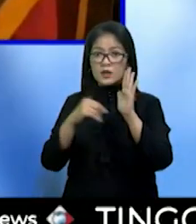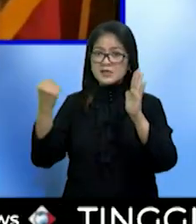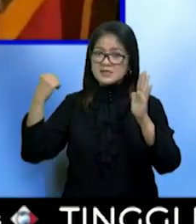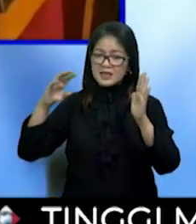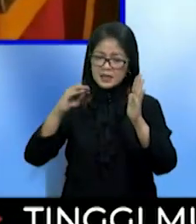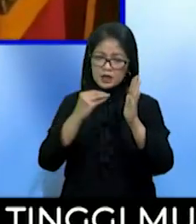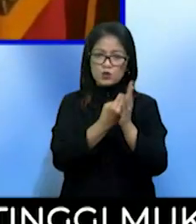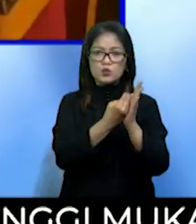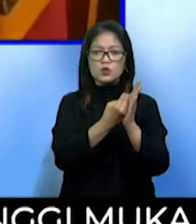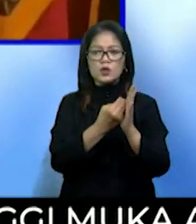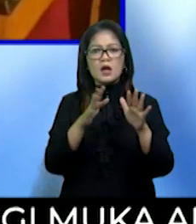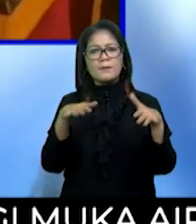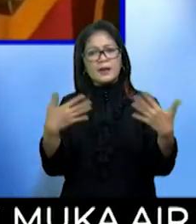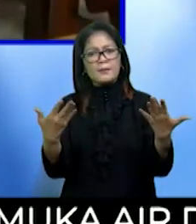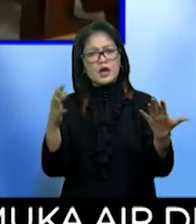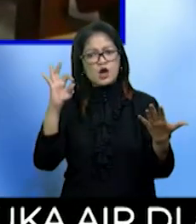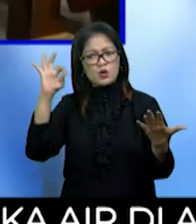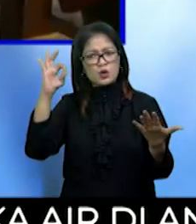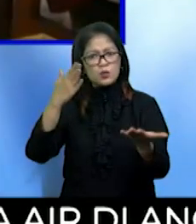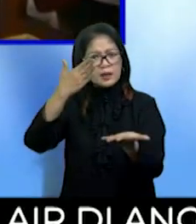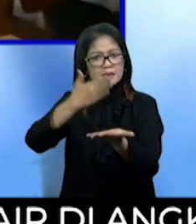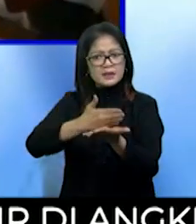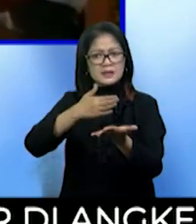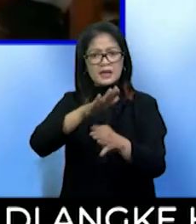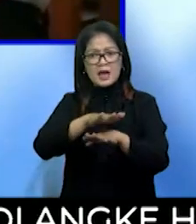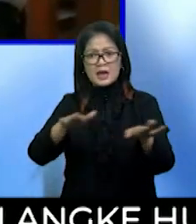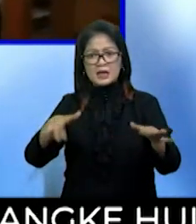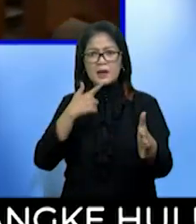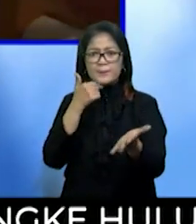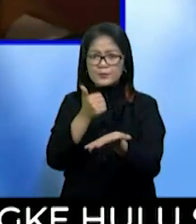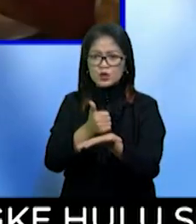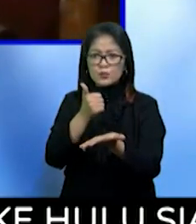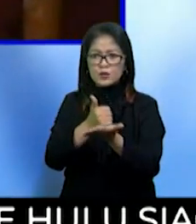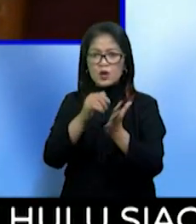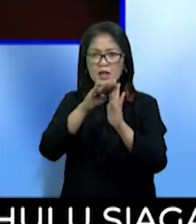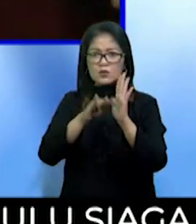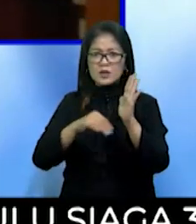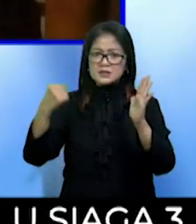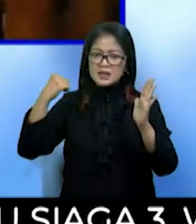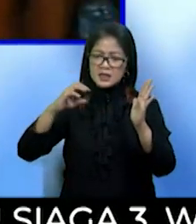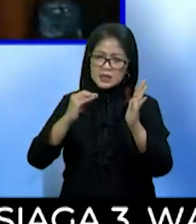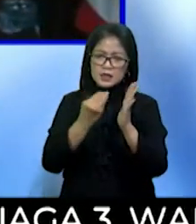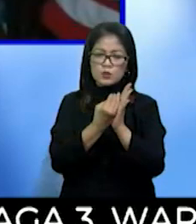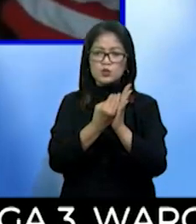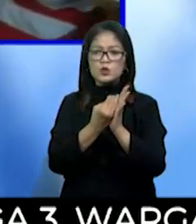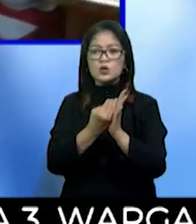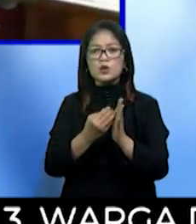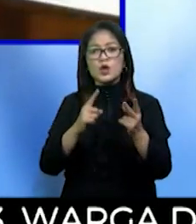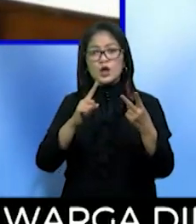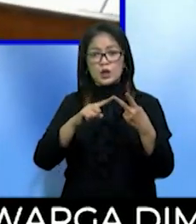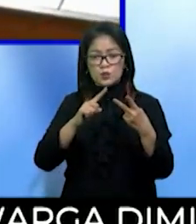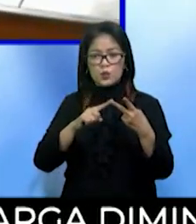Jadi bagaimana kemudian orang tua memastikan anaknya betul melakukan protokol kesehatan. Yang pertama. Yang kedua adalah orang tua juga